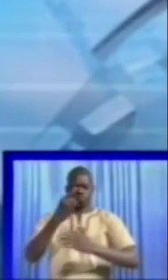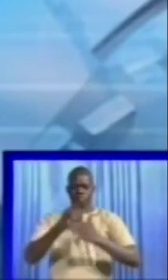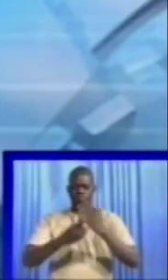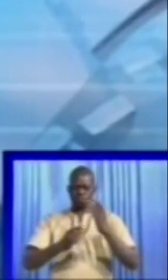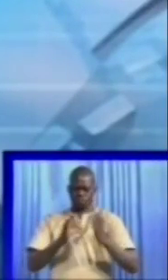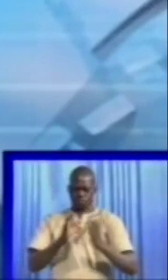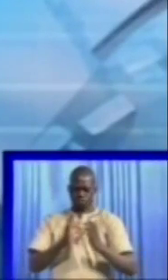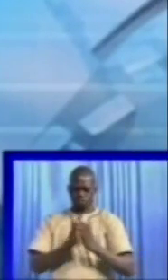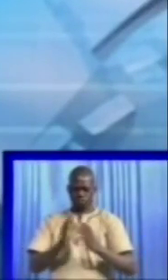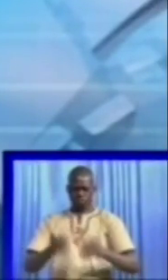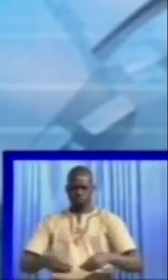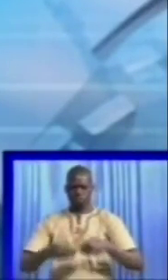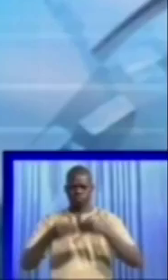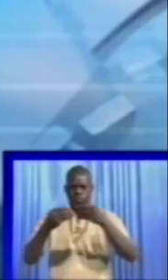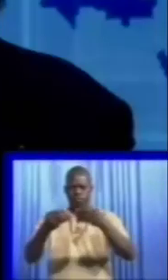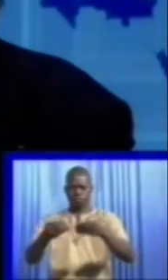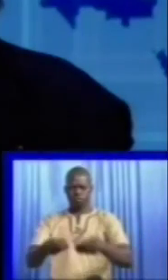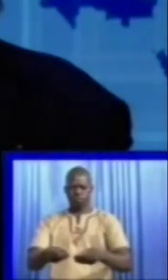pour donner